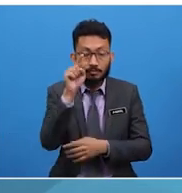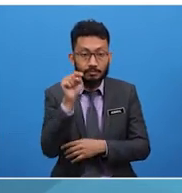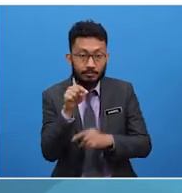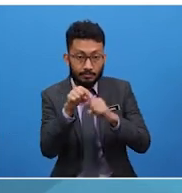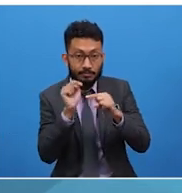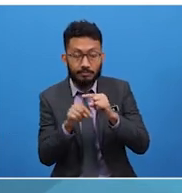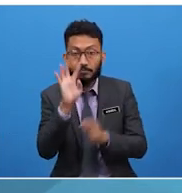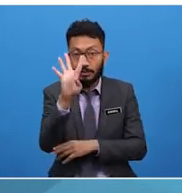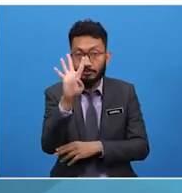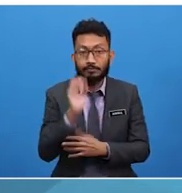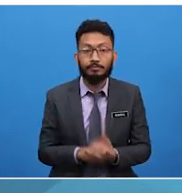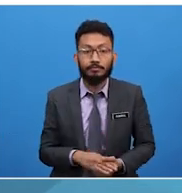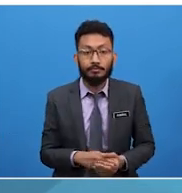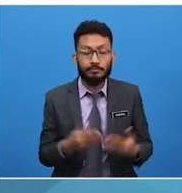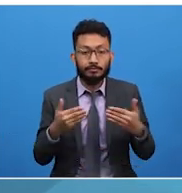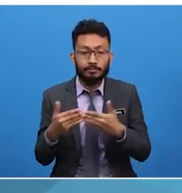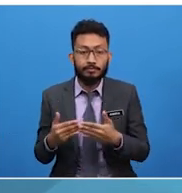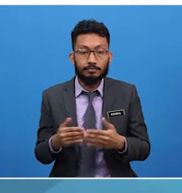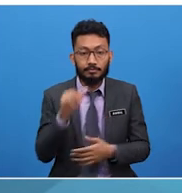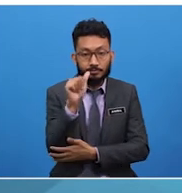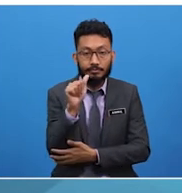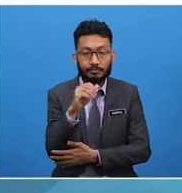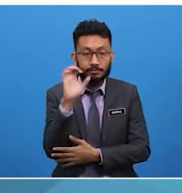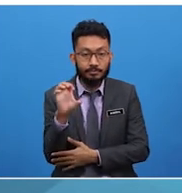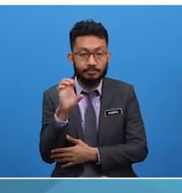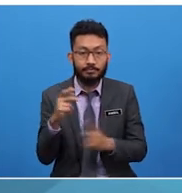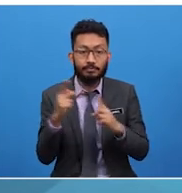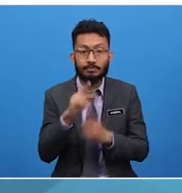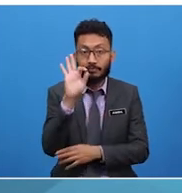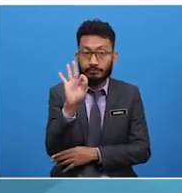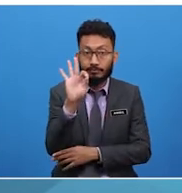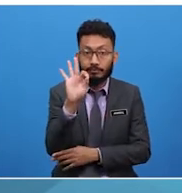siap, sambungkan titik E ke F di bahagian garis dada.